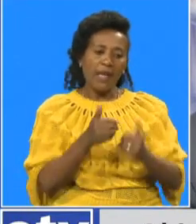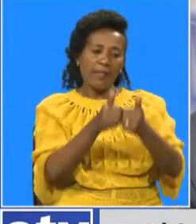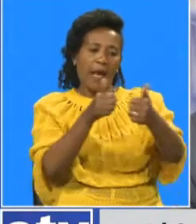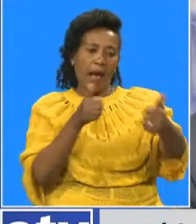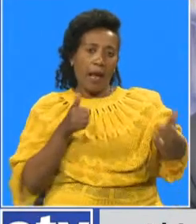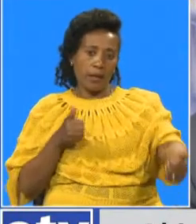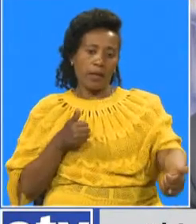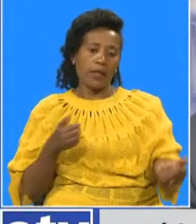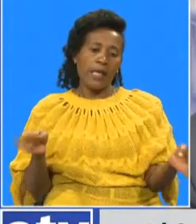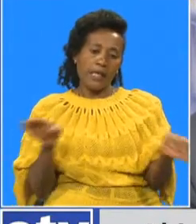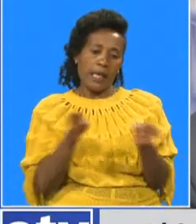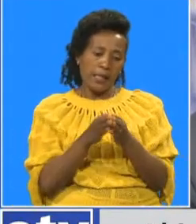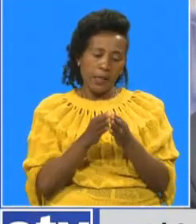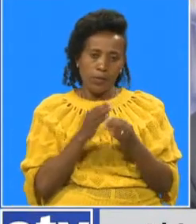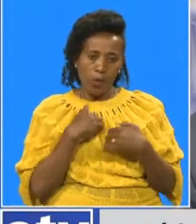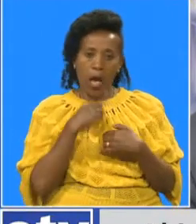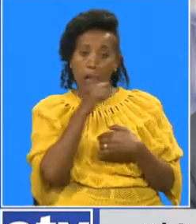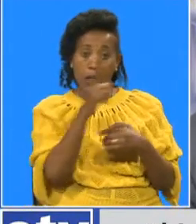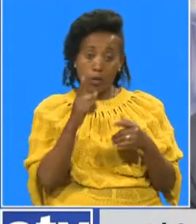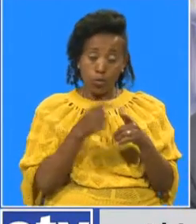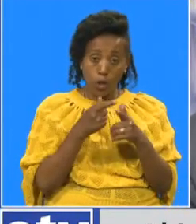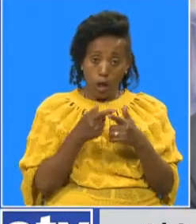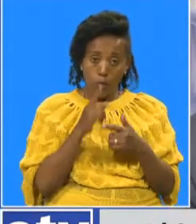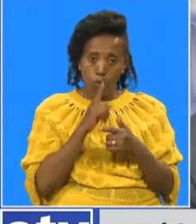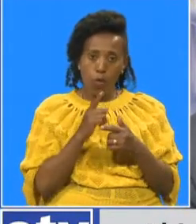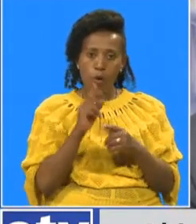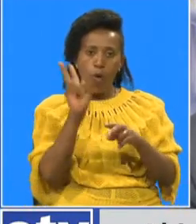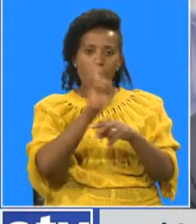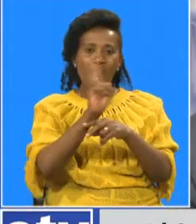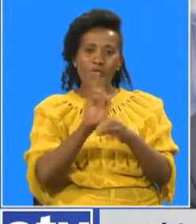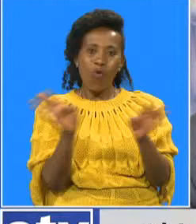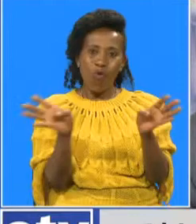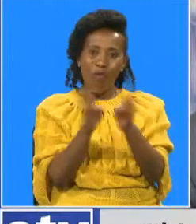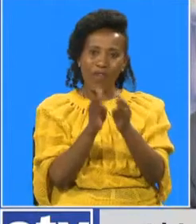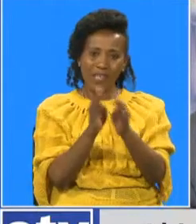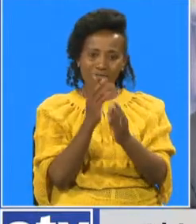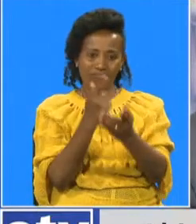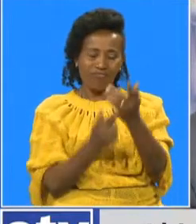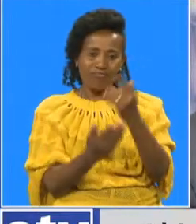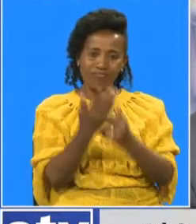በተራርቀንም የተሰበሰብንባቸው አሉ አንዳንዱ ደግሞ በቪዲዮ ኮንፈረንስ ራሱ